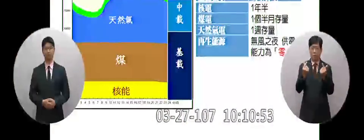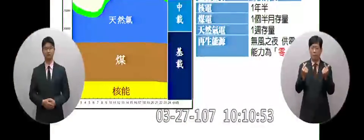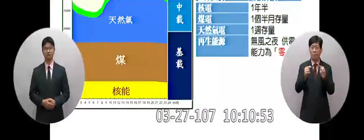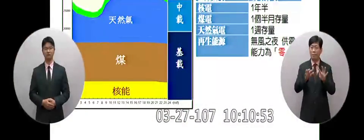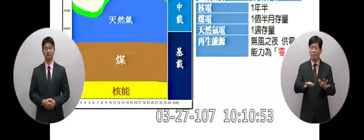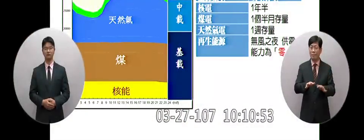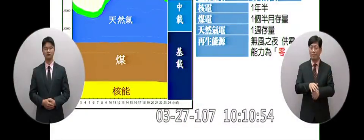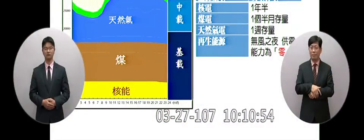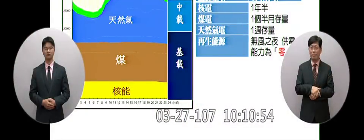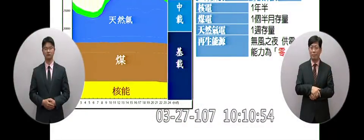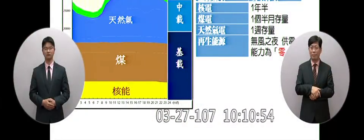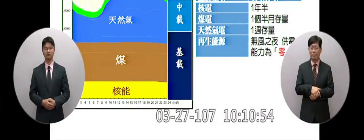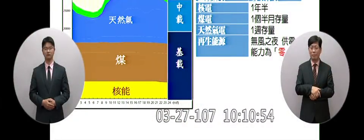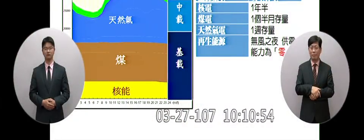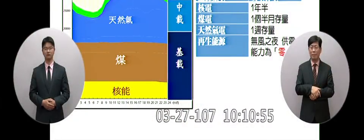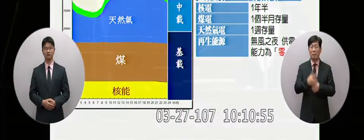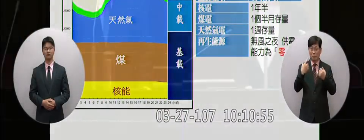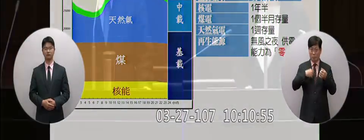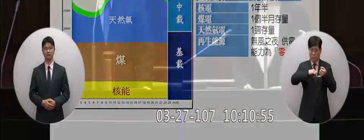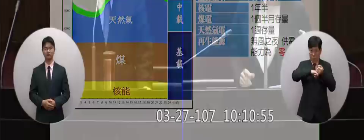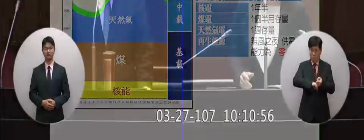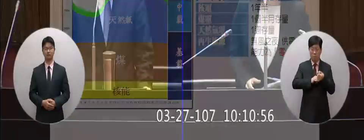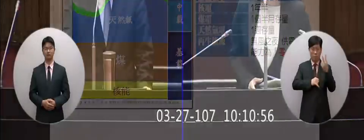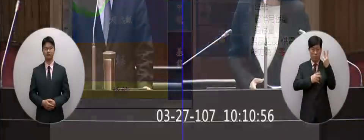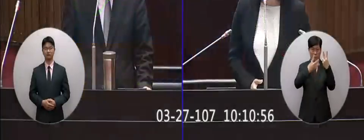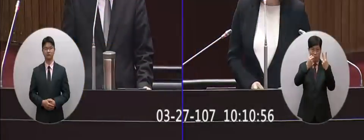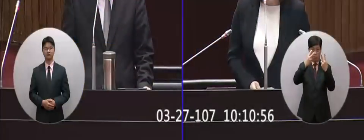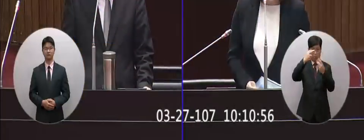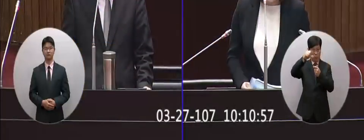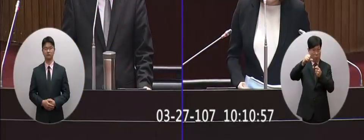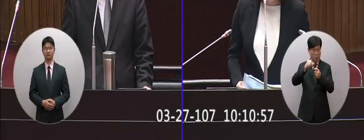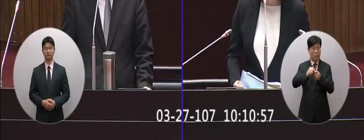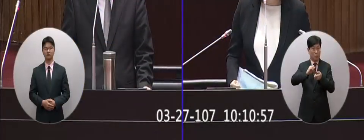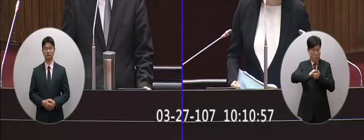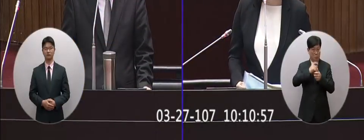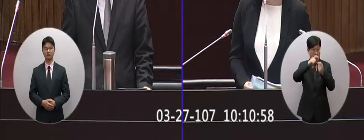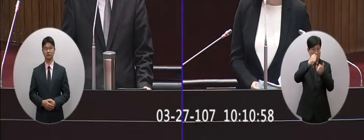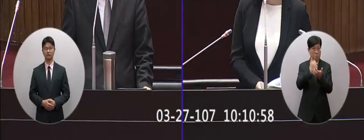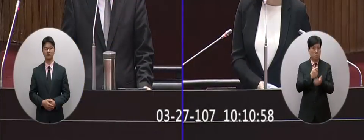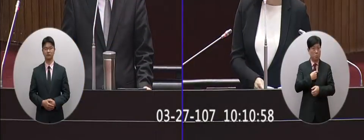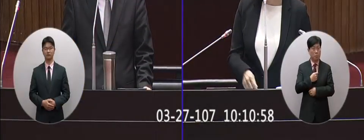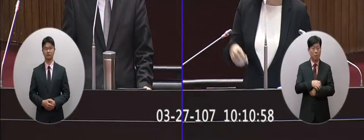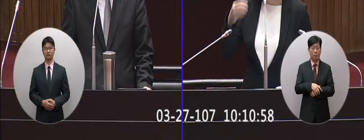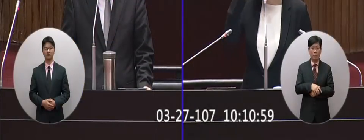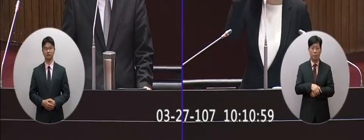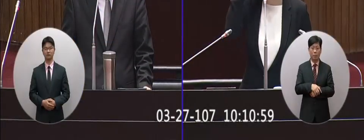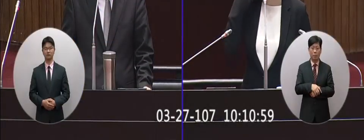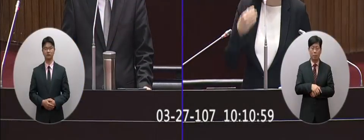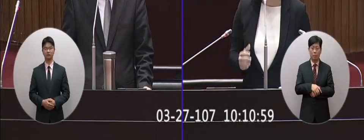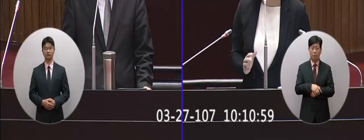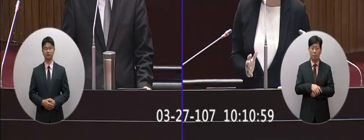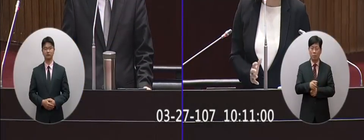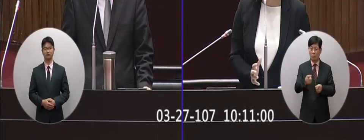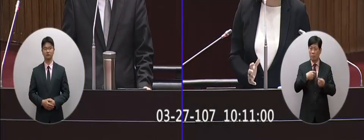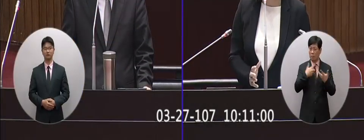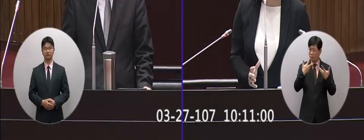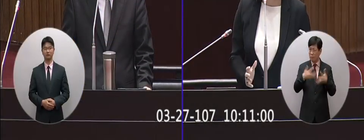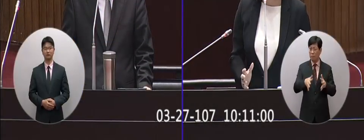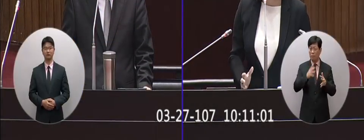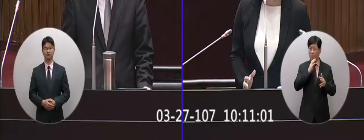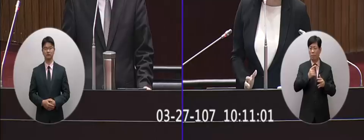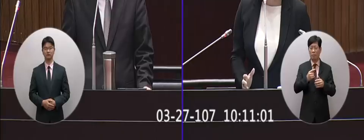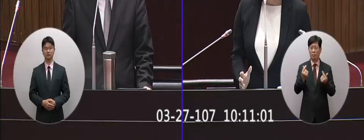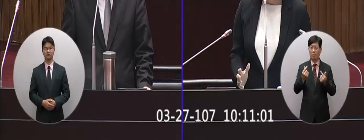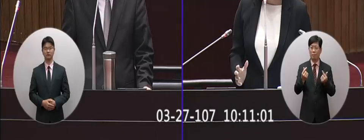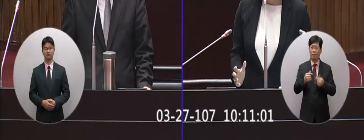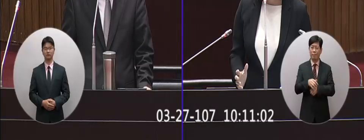们是定下2025年，这是我们最担心的。2025年这个部分已经让所有的，